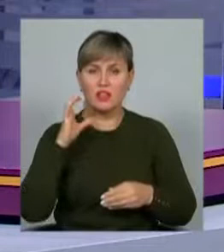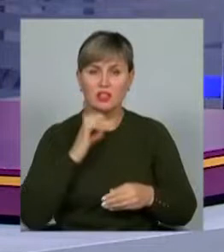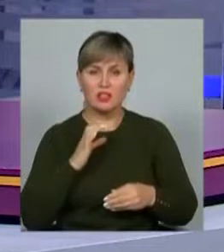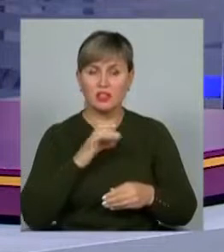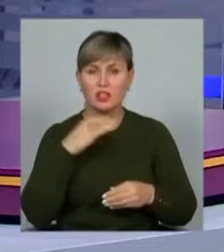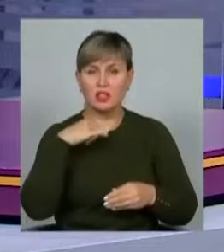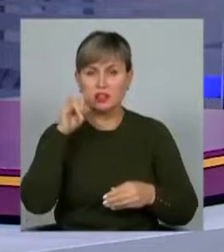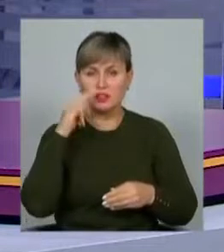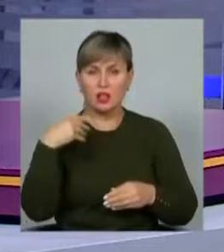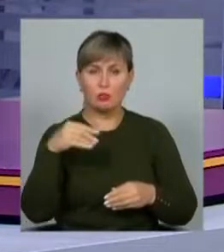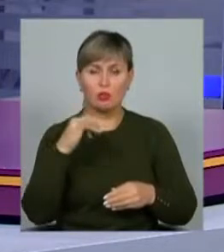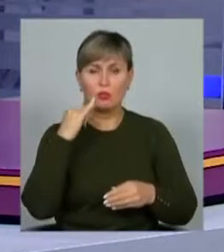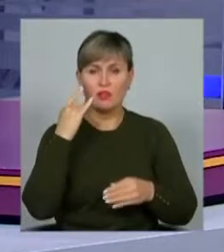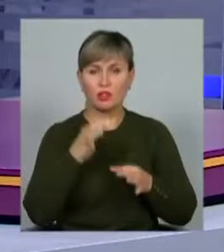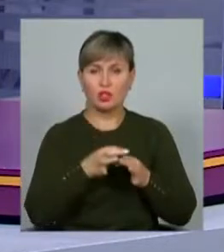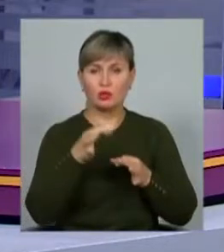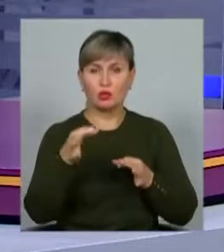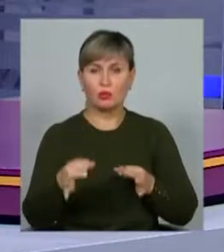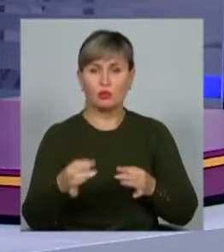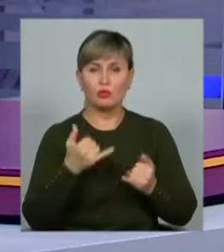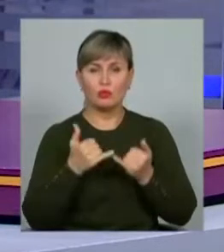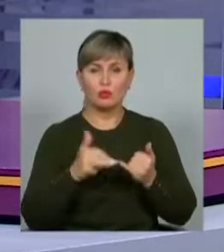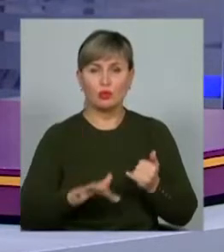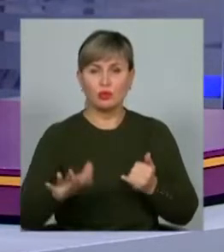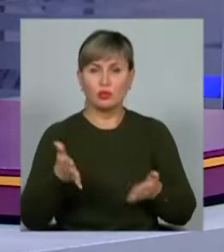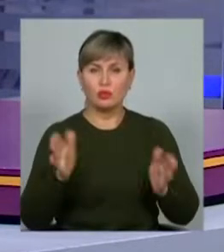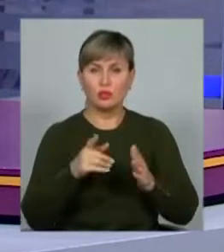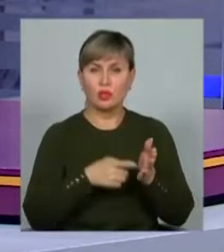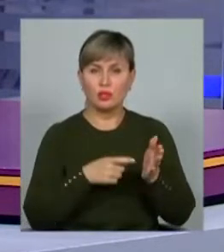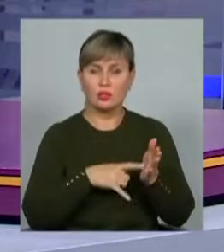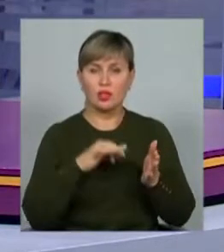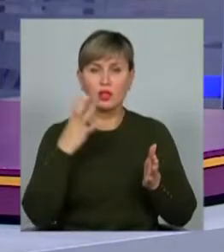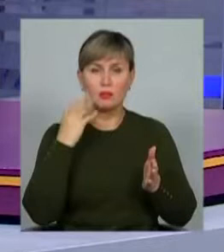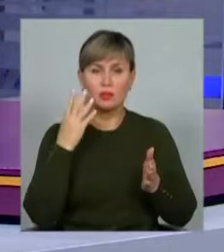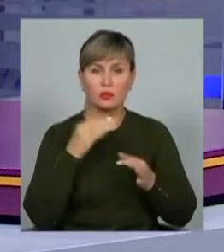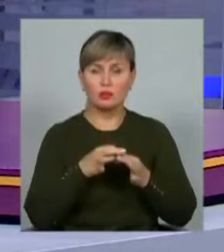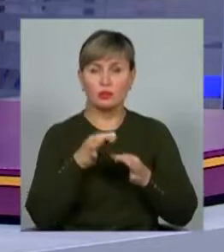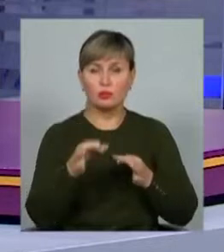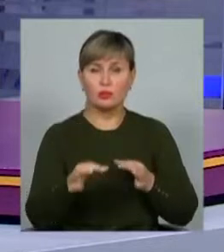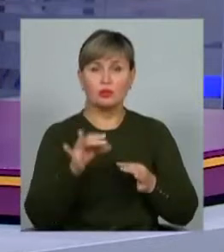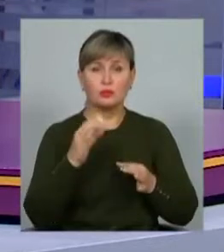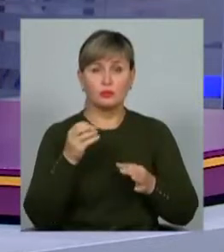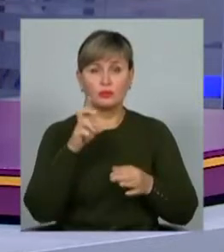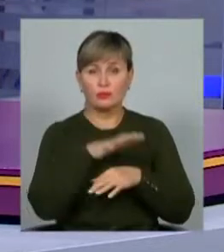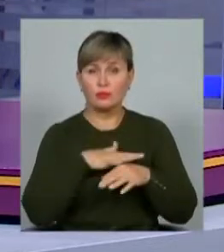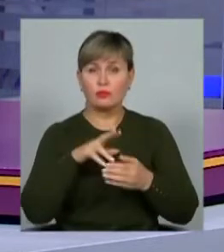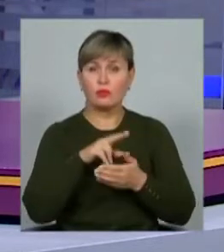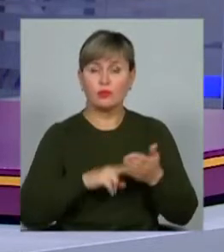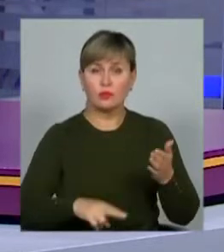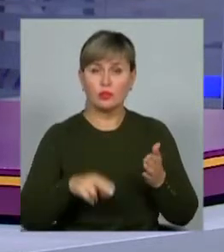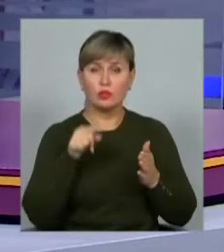Северо-Казахстанская, Акмолинская и Павлодарская области. В желтой остаются Карагандинская и Алматинская области. Кроме того, в стране